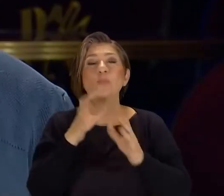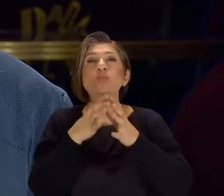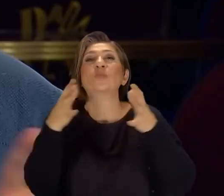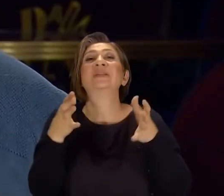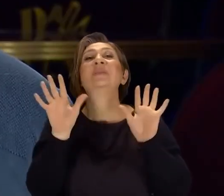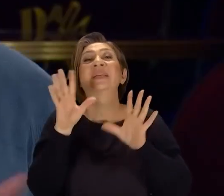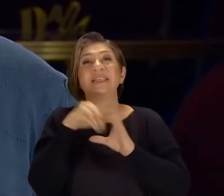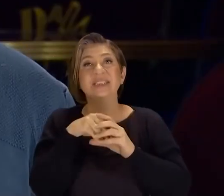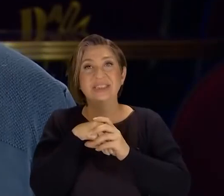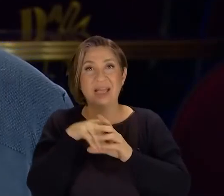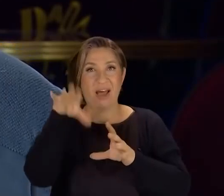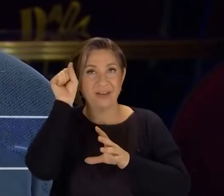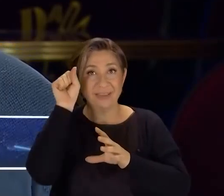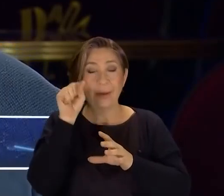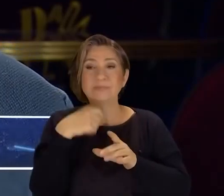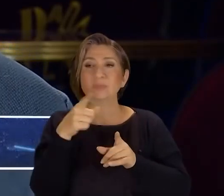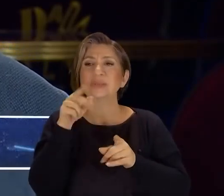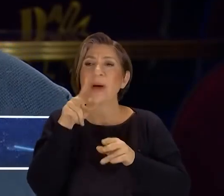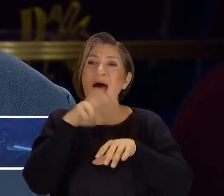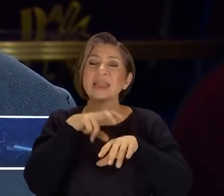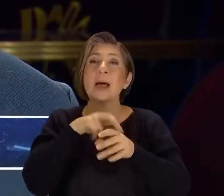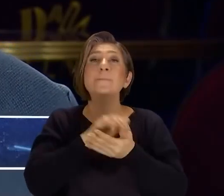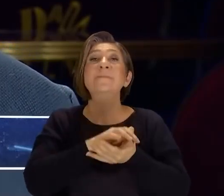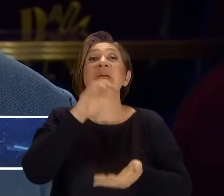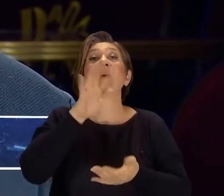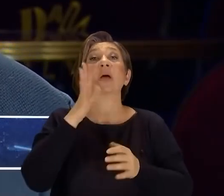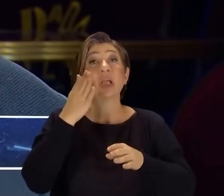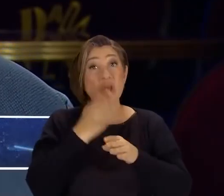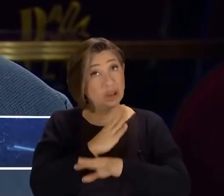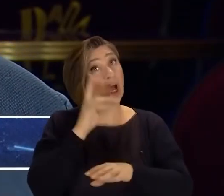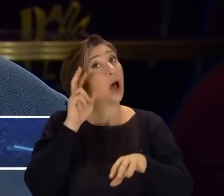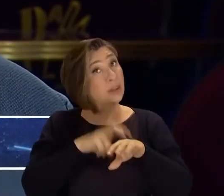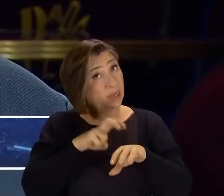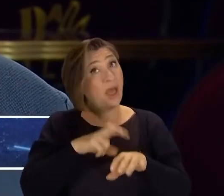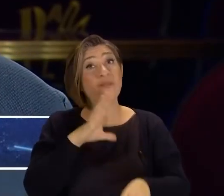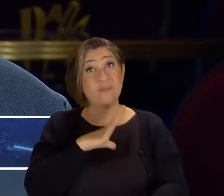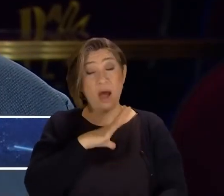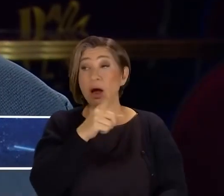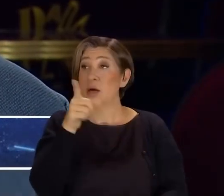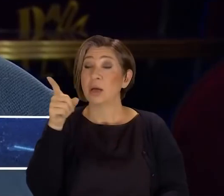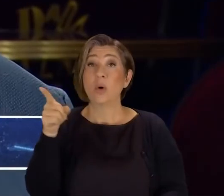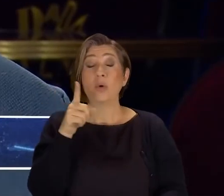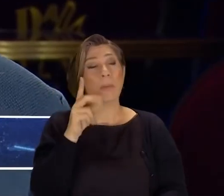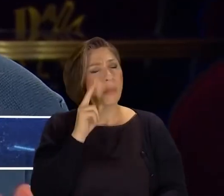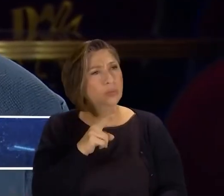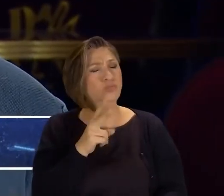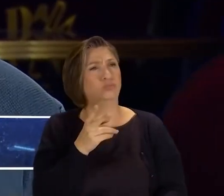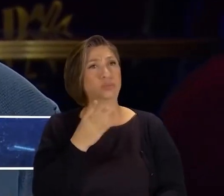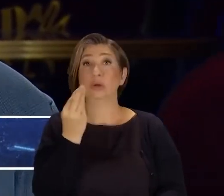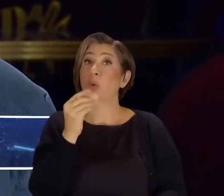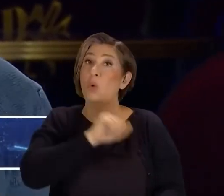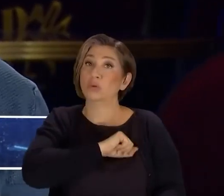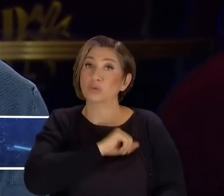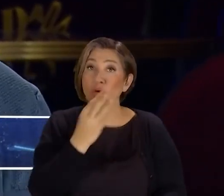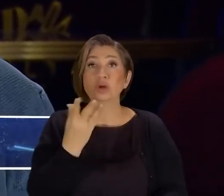için biz böyle literal anılar pek biriktiremiyoruz. Ama gerçekten hatırlıyor insanlar o günlerden bir şeyler ve dönüp baktığınızda ya çok korkmuş